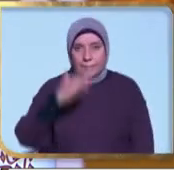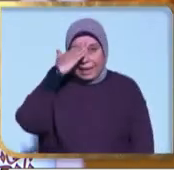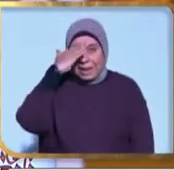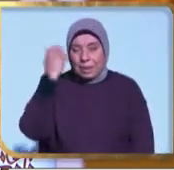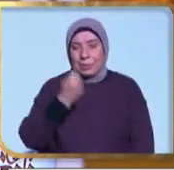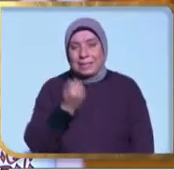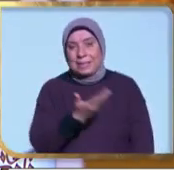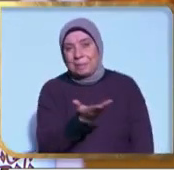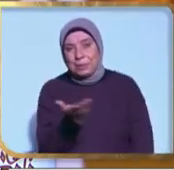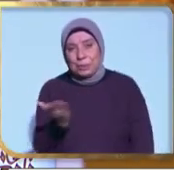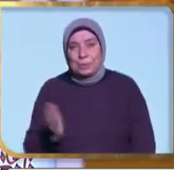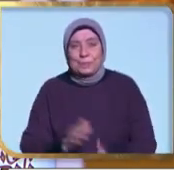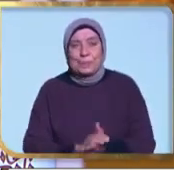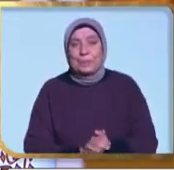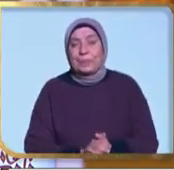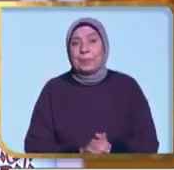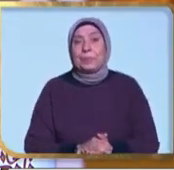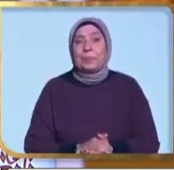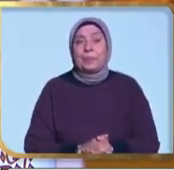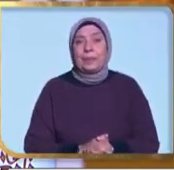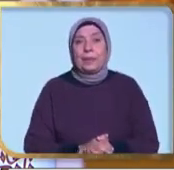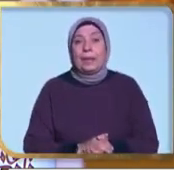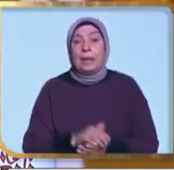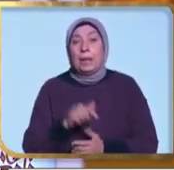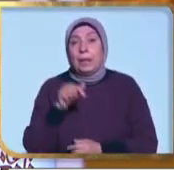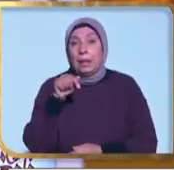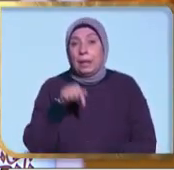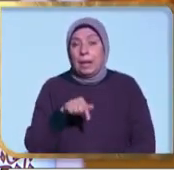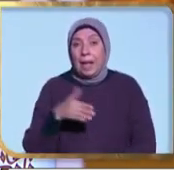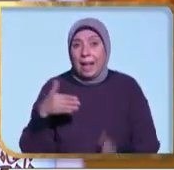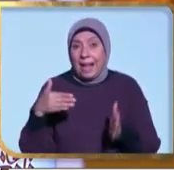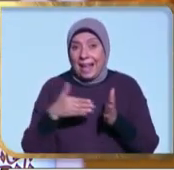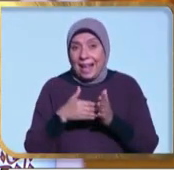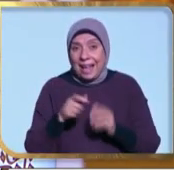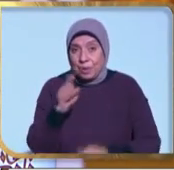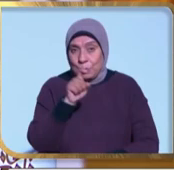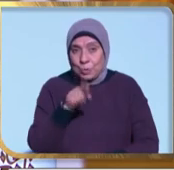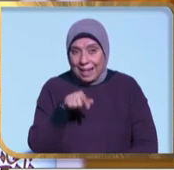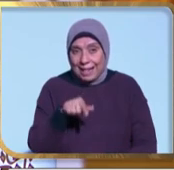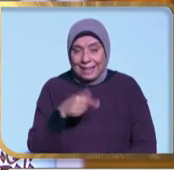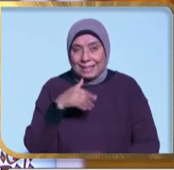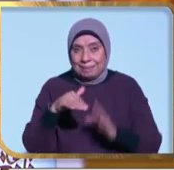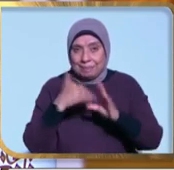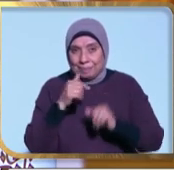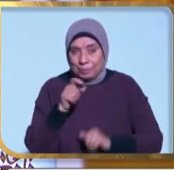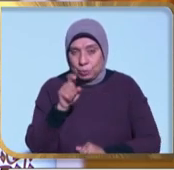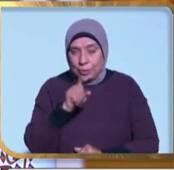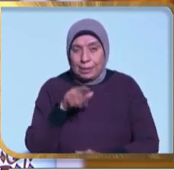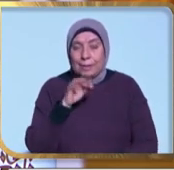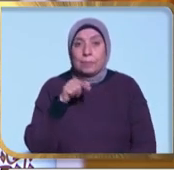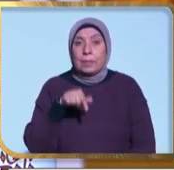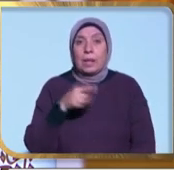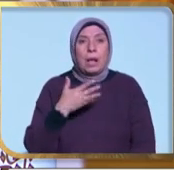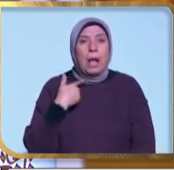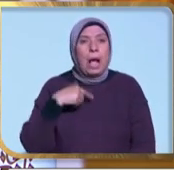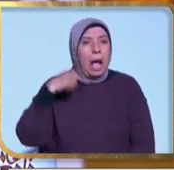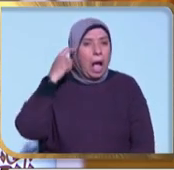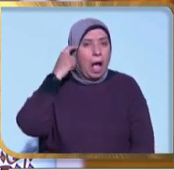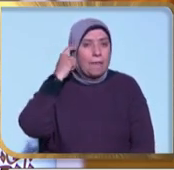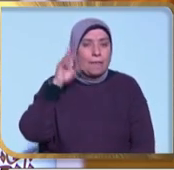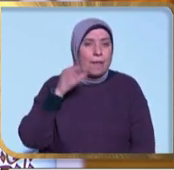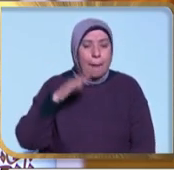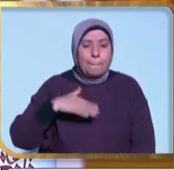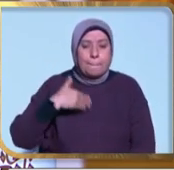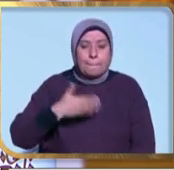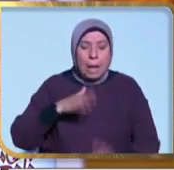اهلا وسهلا بكل مشاهدينا الكرام في اخر بقى سؤال معانا النهارده ما الحكم بعد الدخول في الصلاه